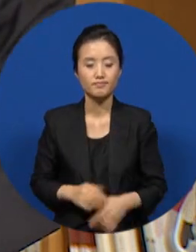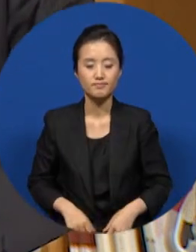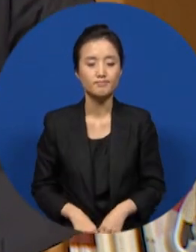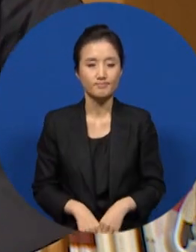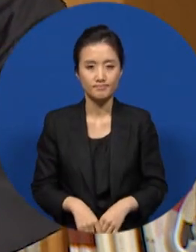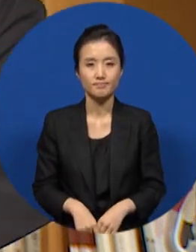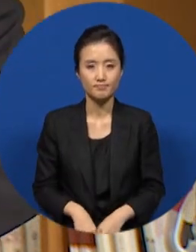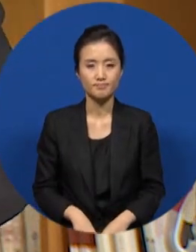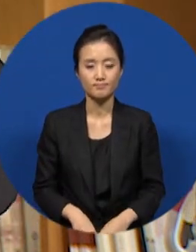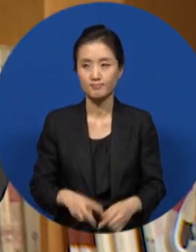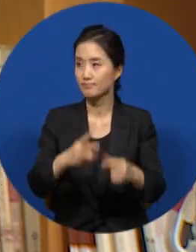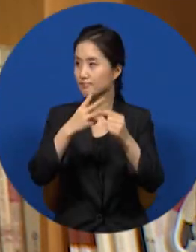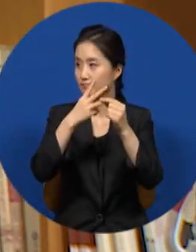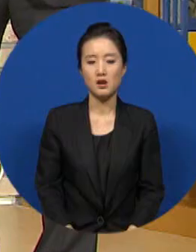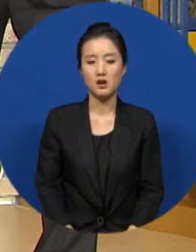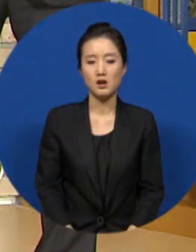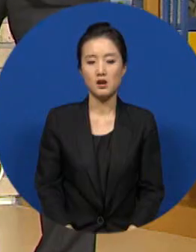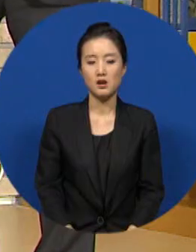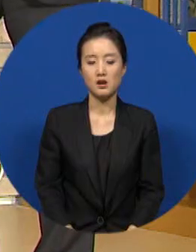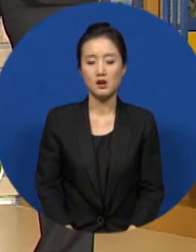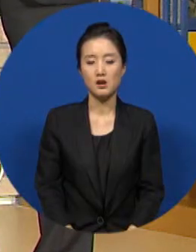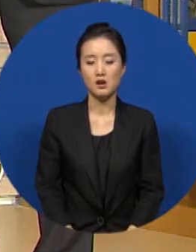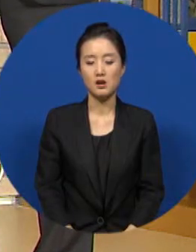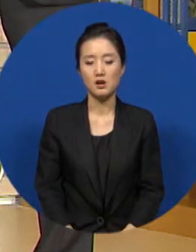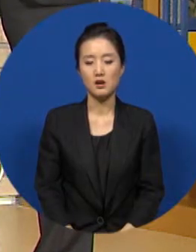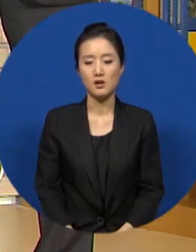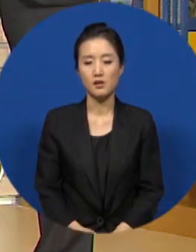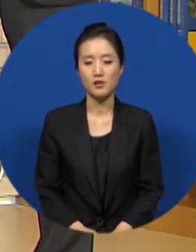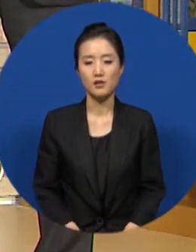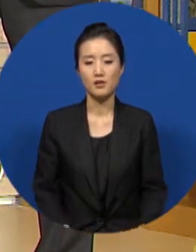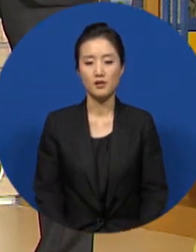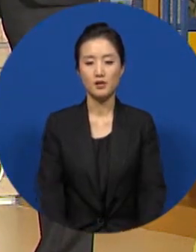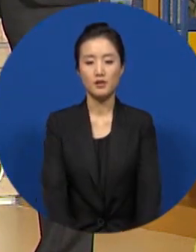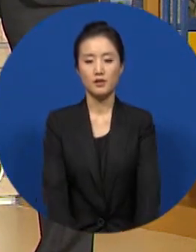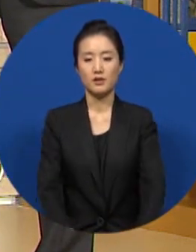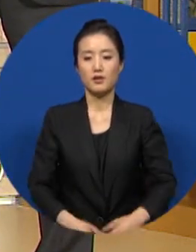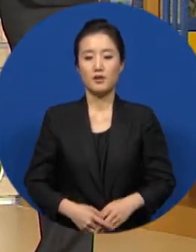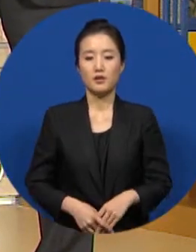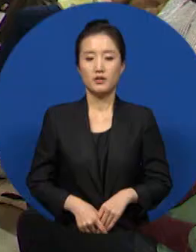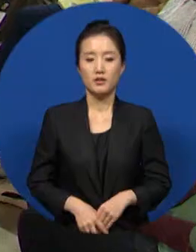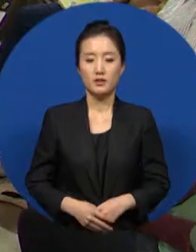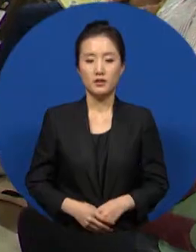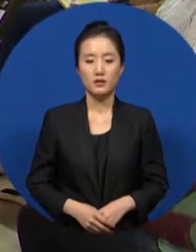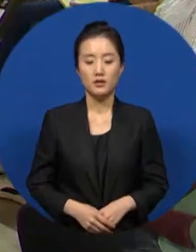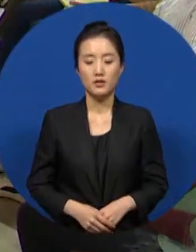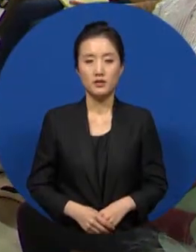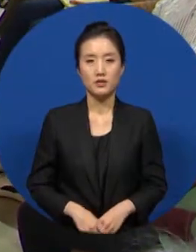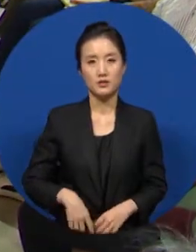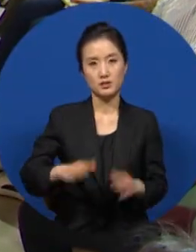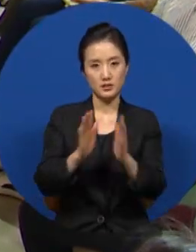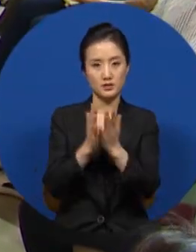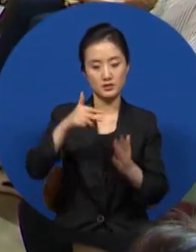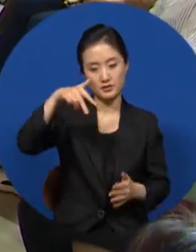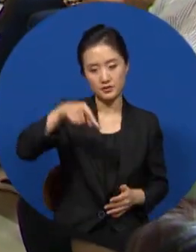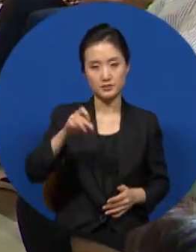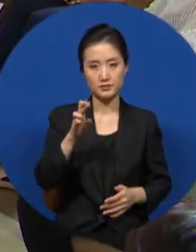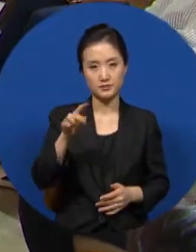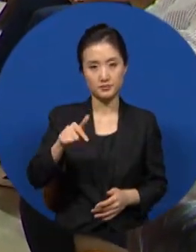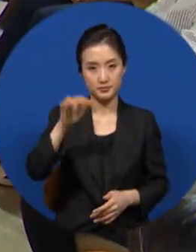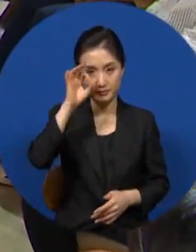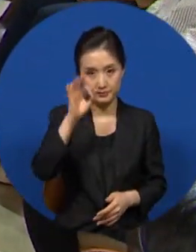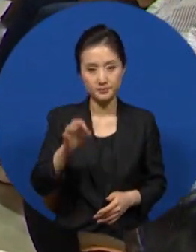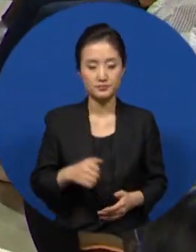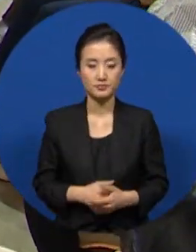자, 세 번째는 뭐냐면은 주역에 보면 그 주역은 이제 괴들이 있지